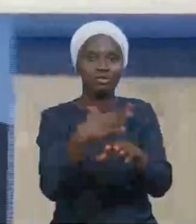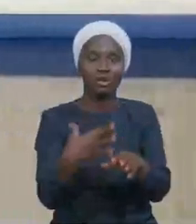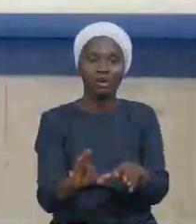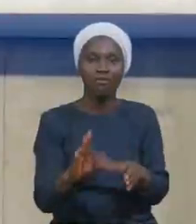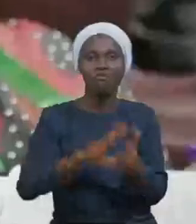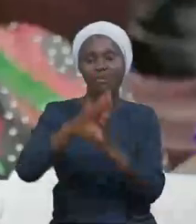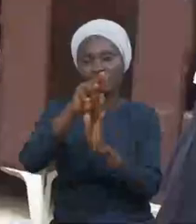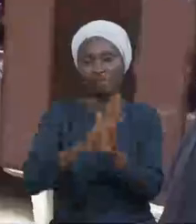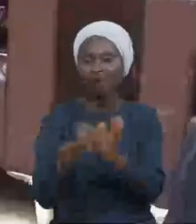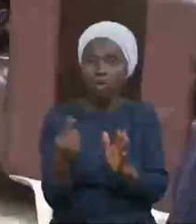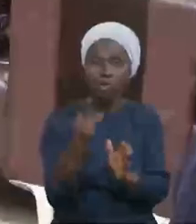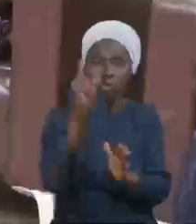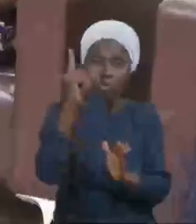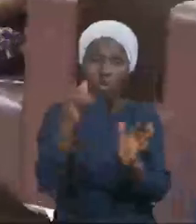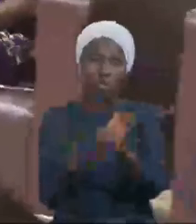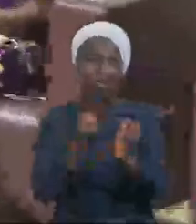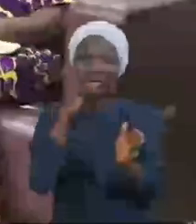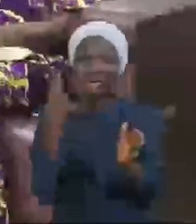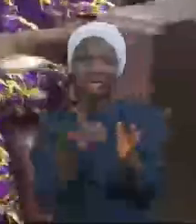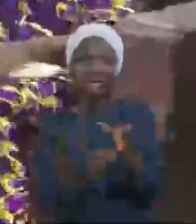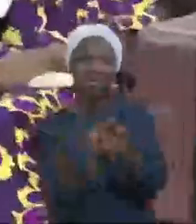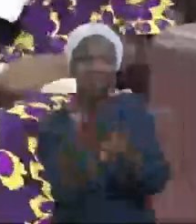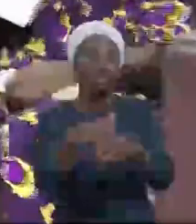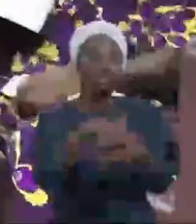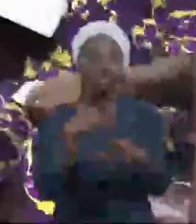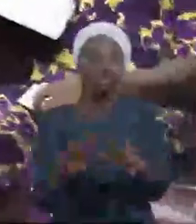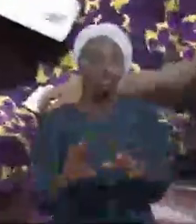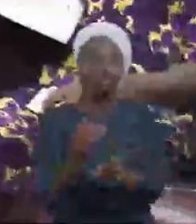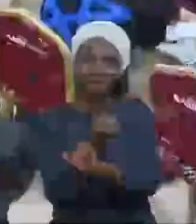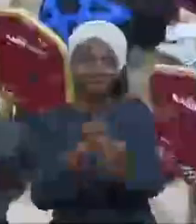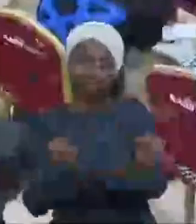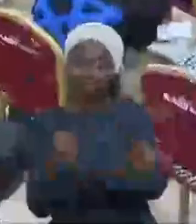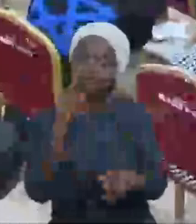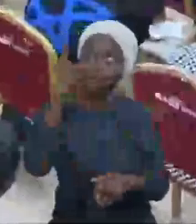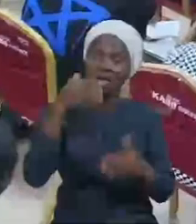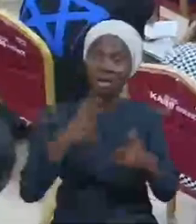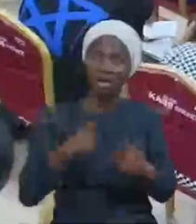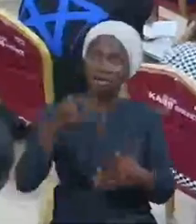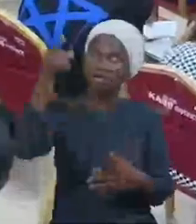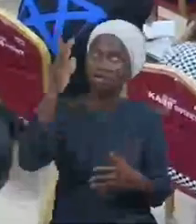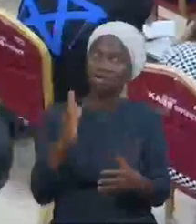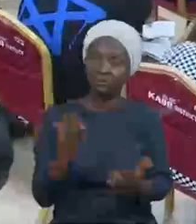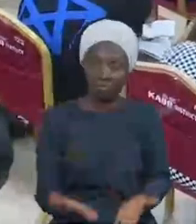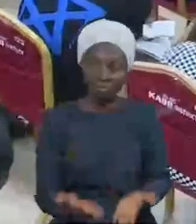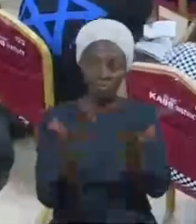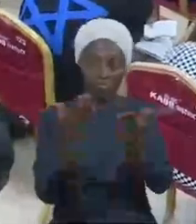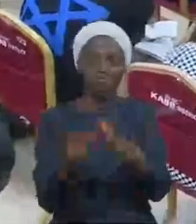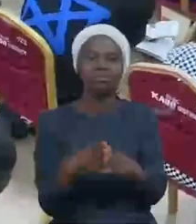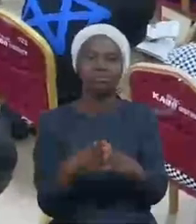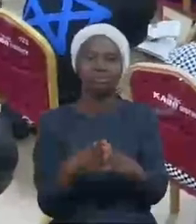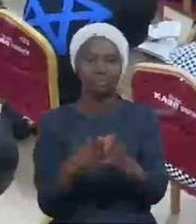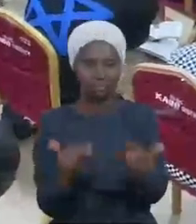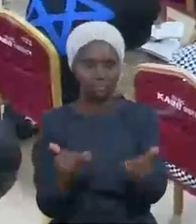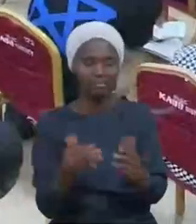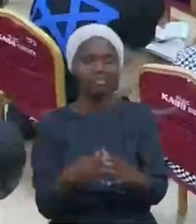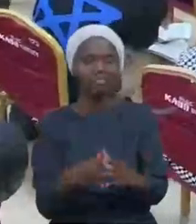du salut. Dieu l'a élevé. Voyez cela. Si un